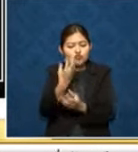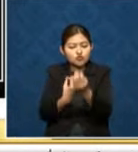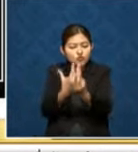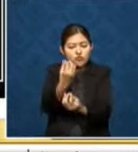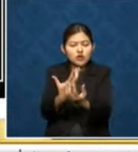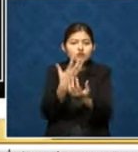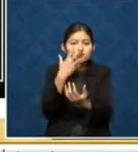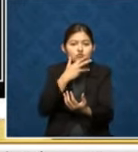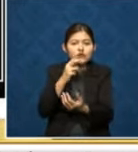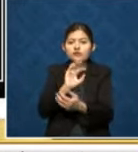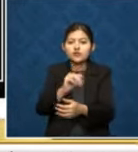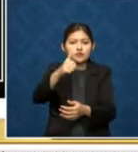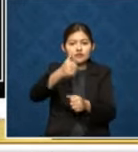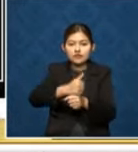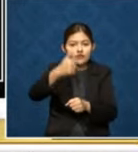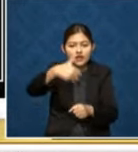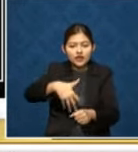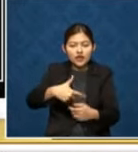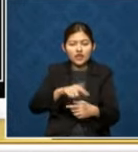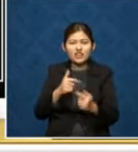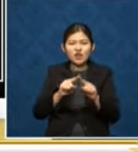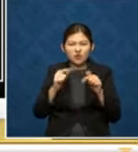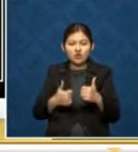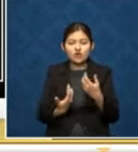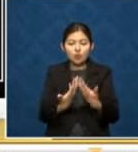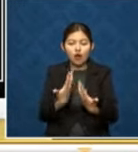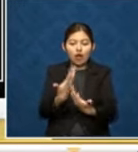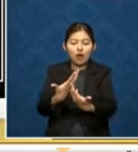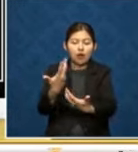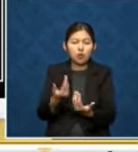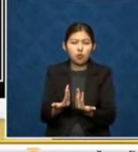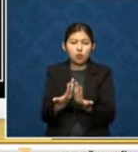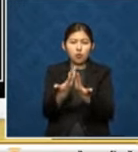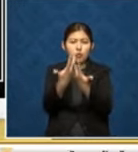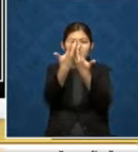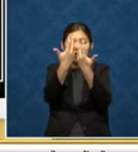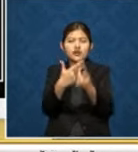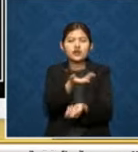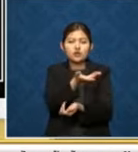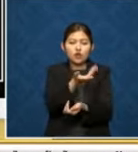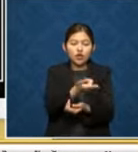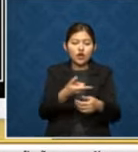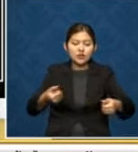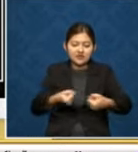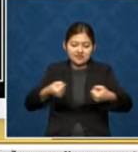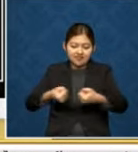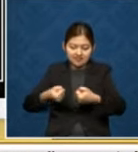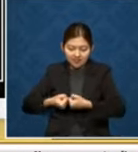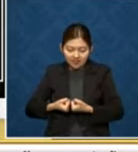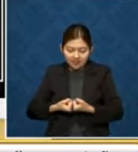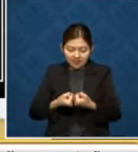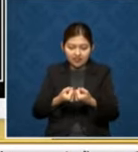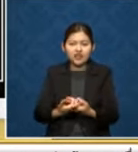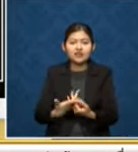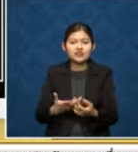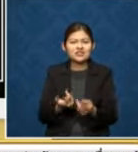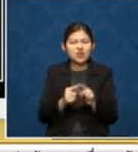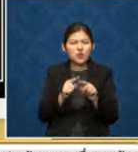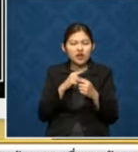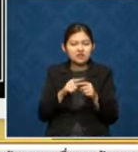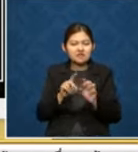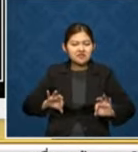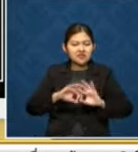สูงถึง 2-3 เมตรฝากท่านประธานให้หน่วยงานที่รับผิดชอบนั้นมาตัดหญ้าแล้วก็ไม่จำเป็นนั้นผมว่าเกาะกลางนั้นน่าจะออกเนื่องจากข